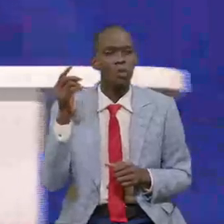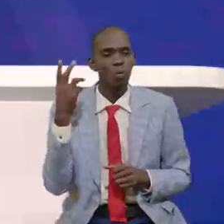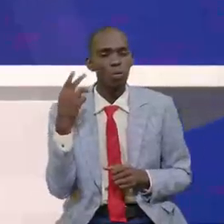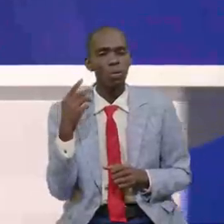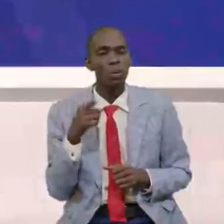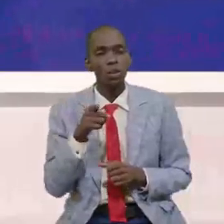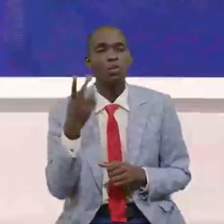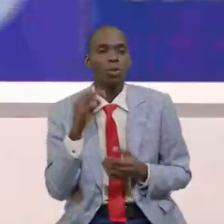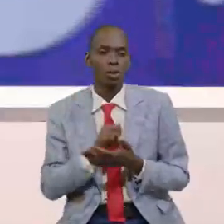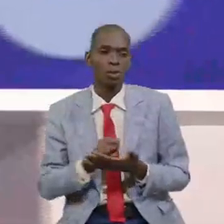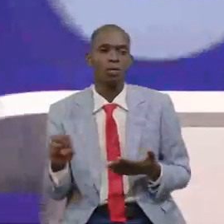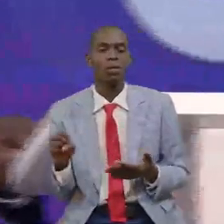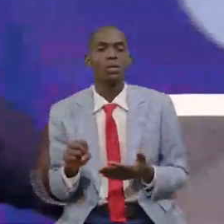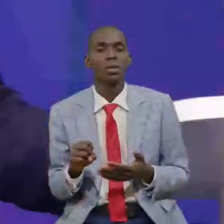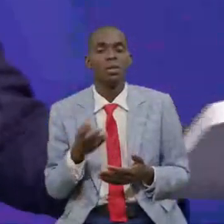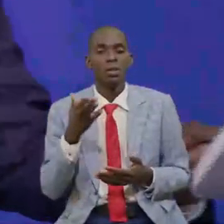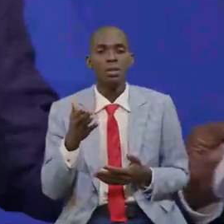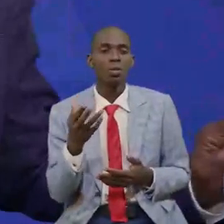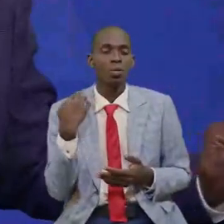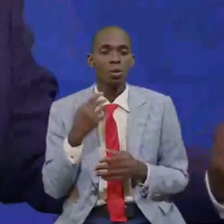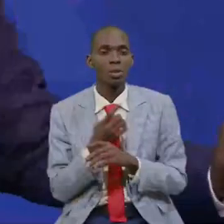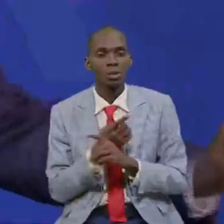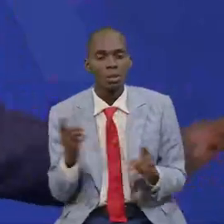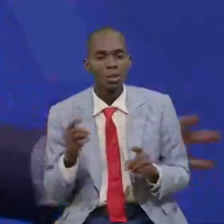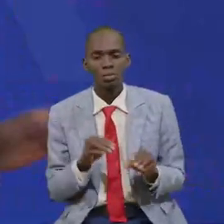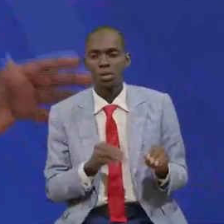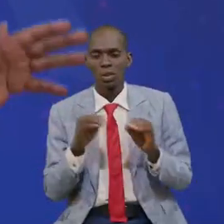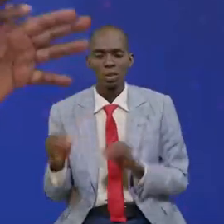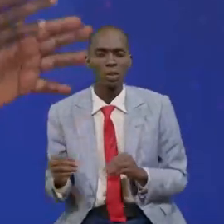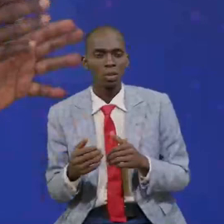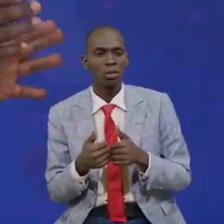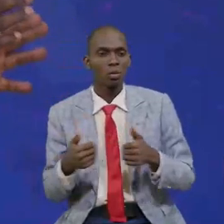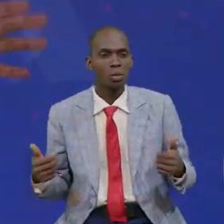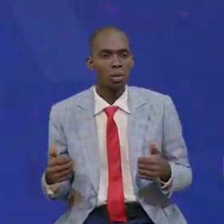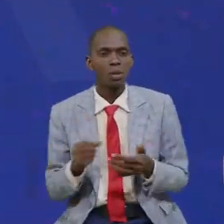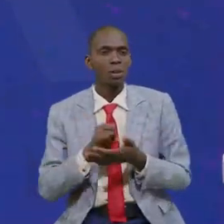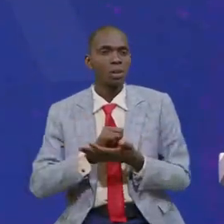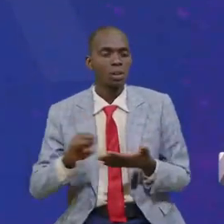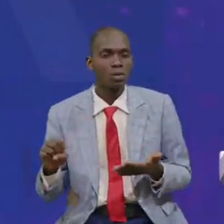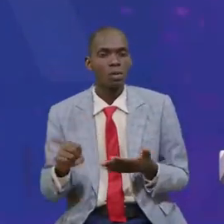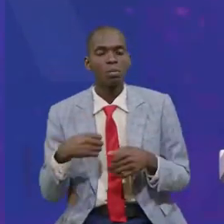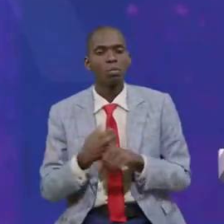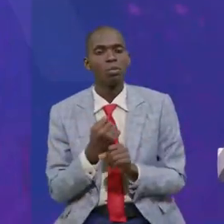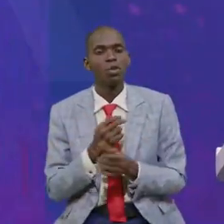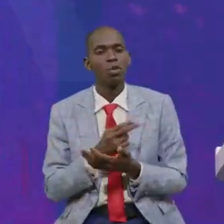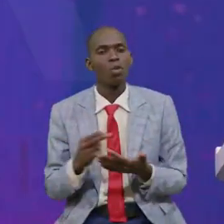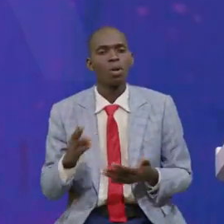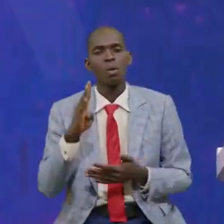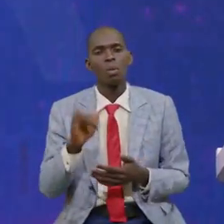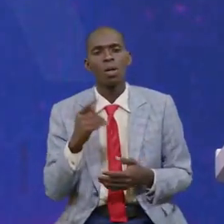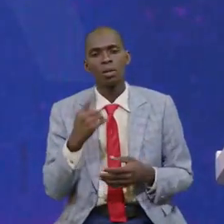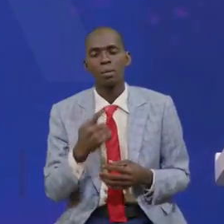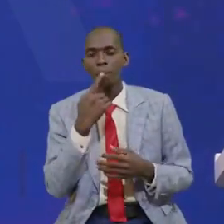Il a été sanctifié, il était sauvé, mis à part, sanctifié, et il a été rendu saint par le